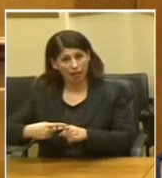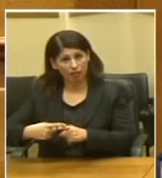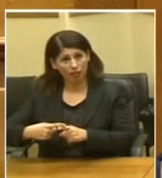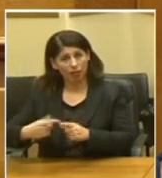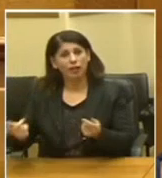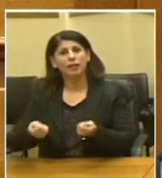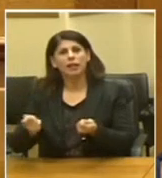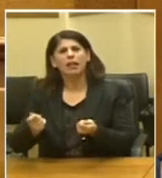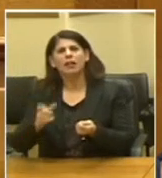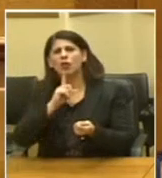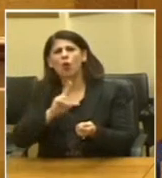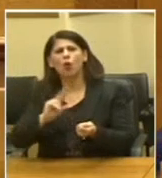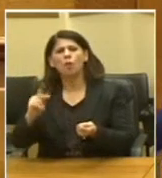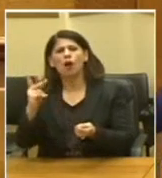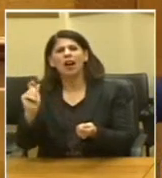Καταλωνία.